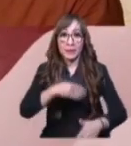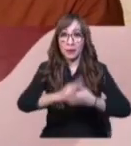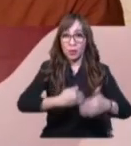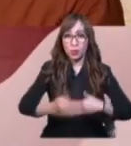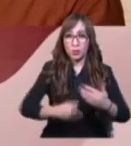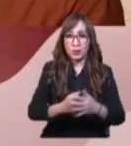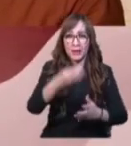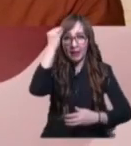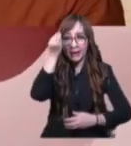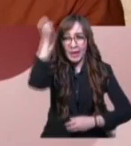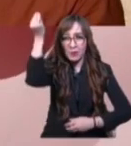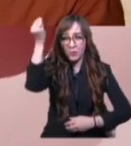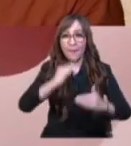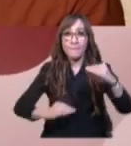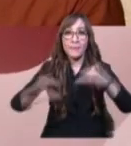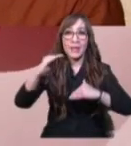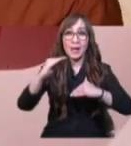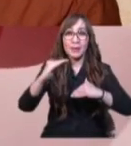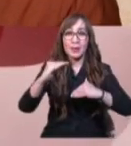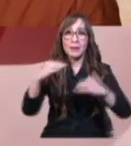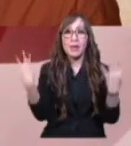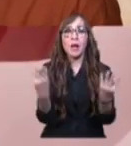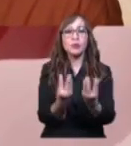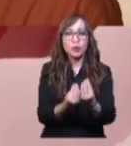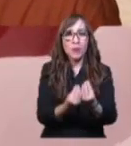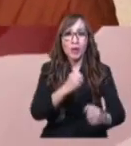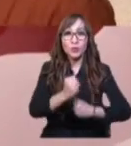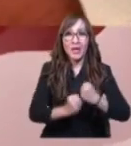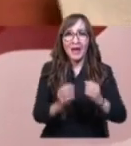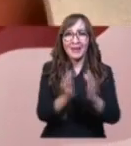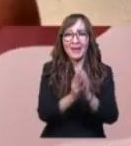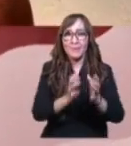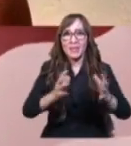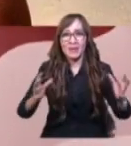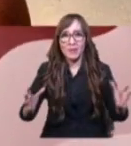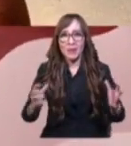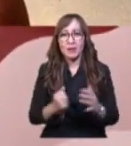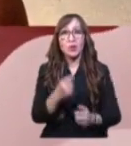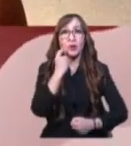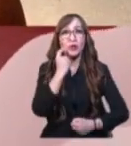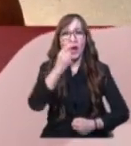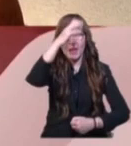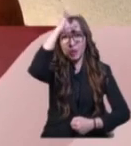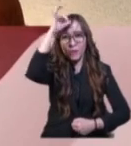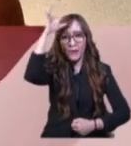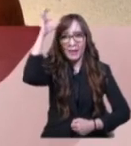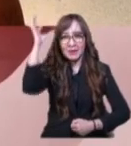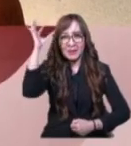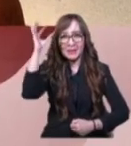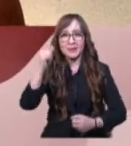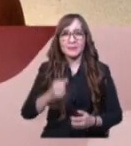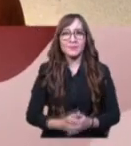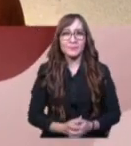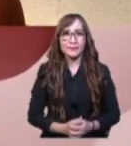Industri kreatif peningkatannya dalam jumlah usaha dan juga perkembangannya ya kali ya, dari segi inovasi itu mungkin bisa dinilai dari